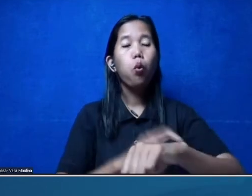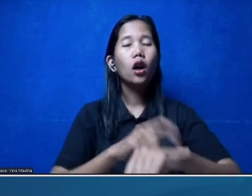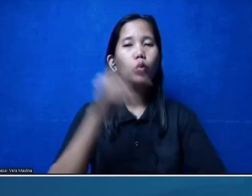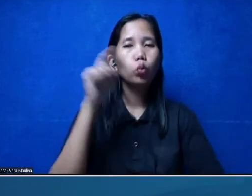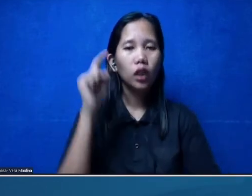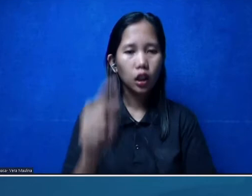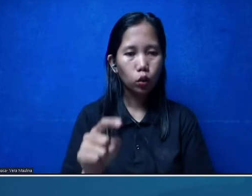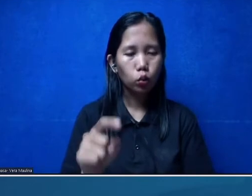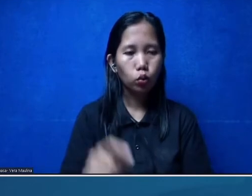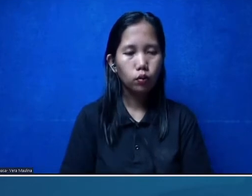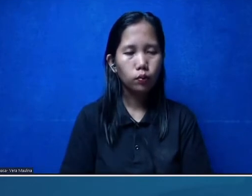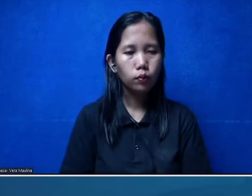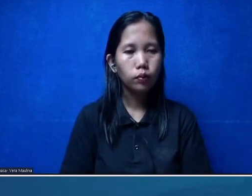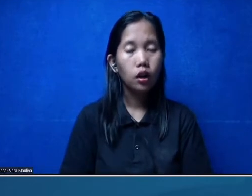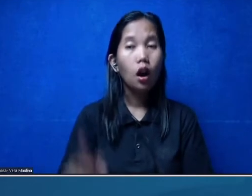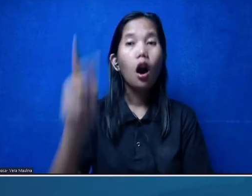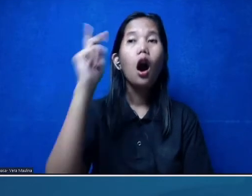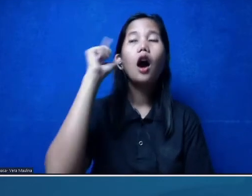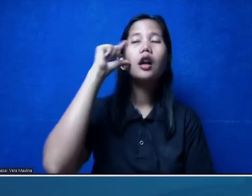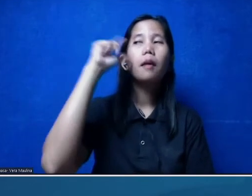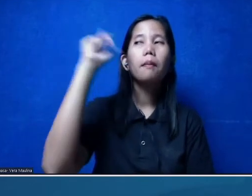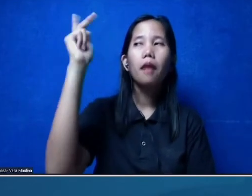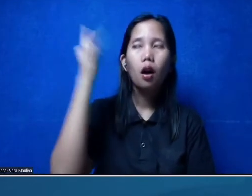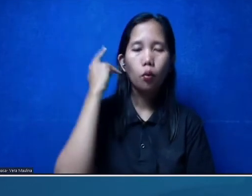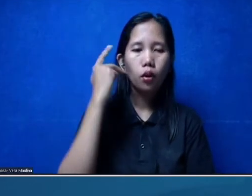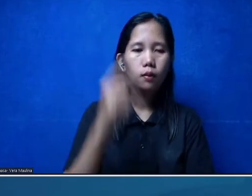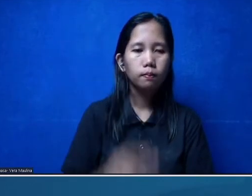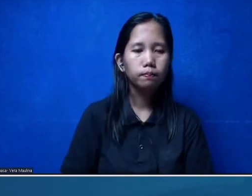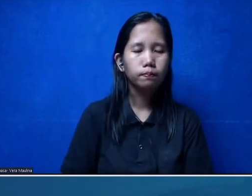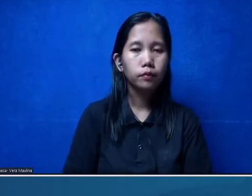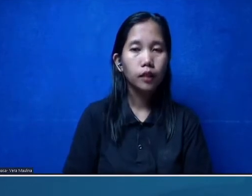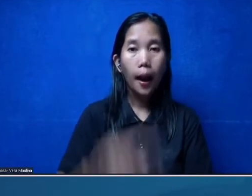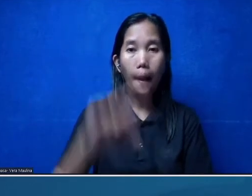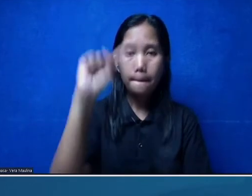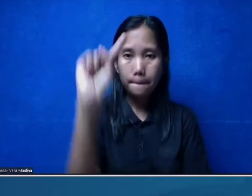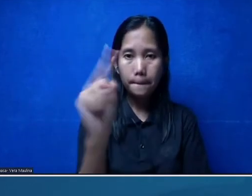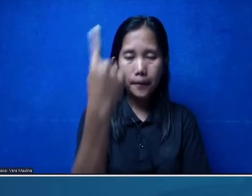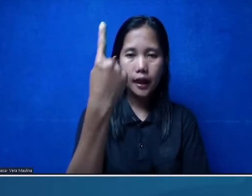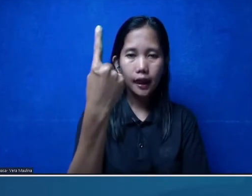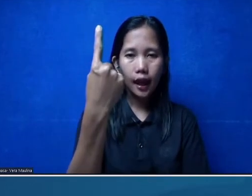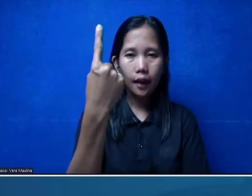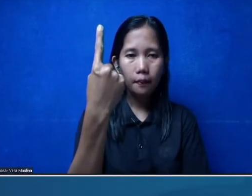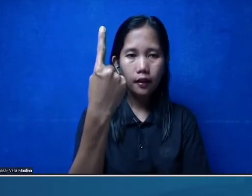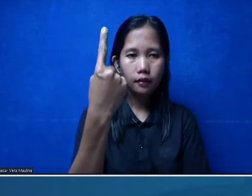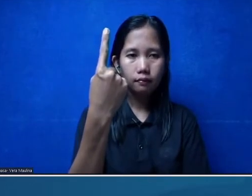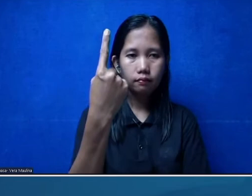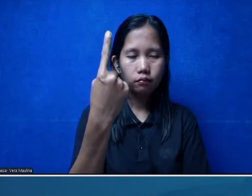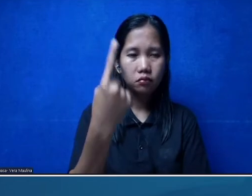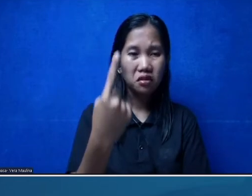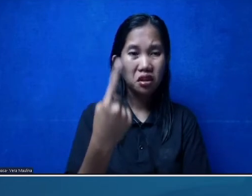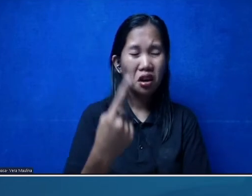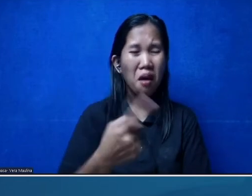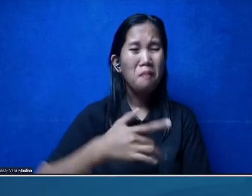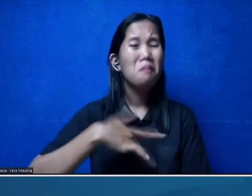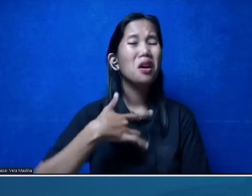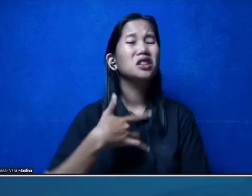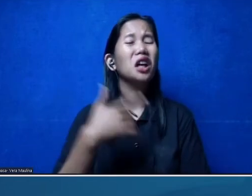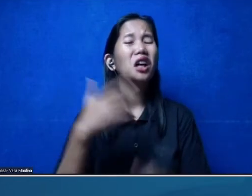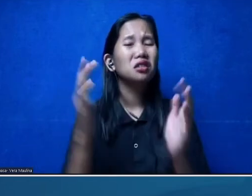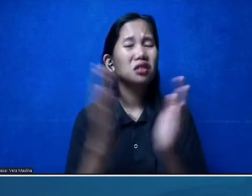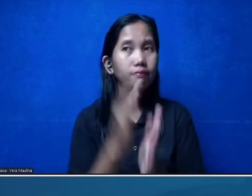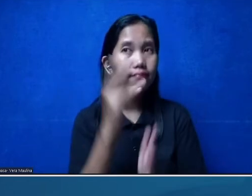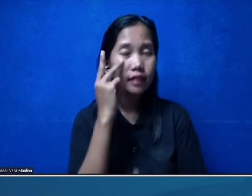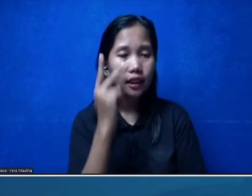pertama kali berasakan dan melihat bagaimana korban Benarkah itu disembelih lalu darahnya tercurah